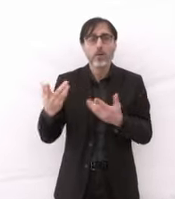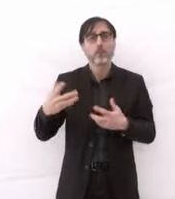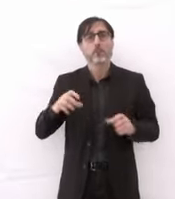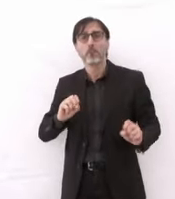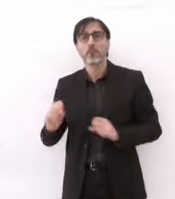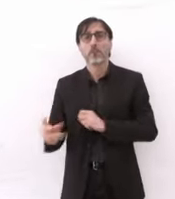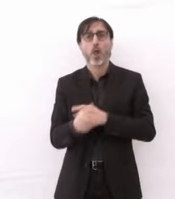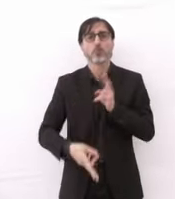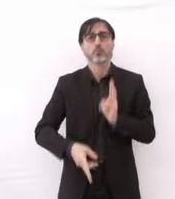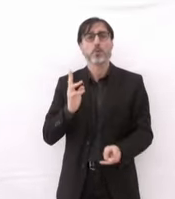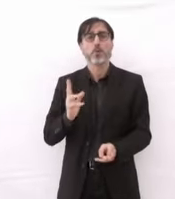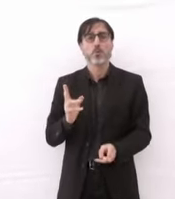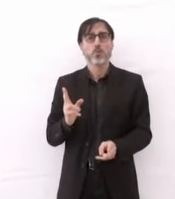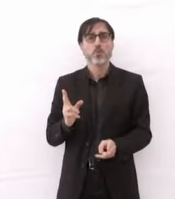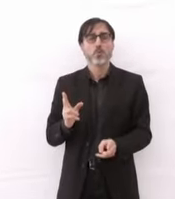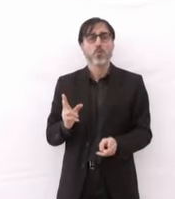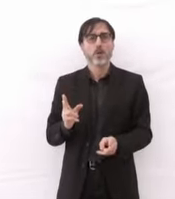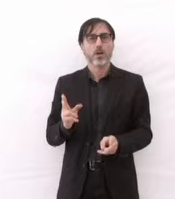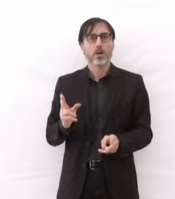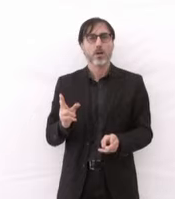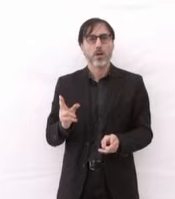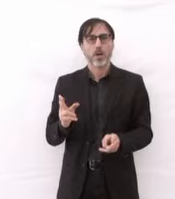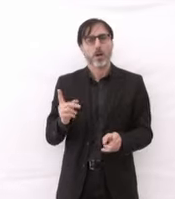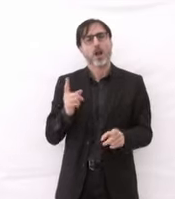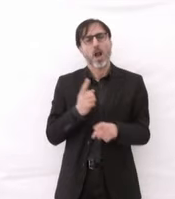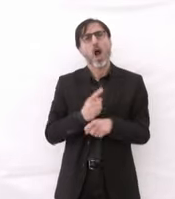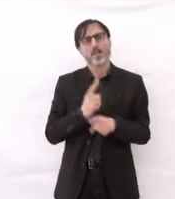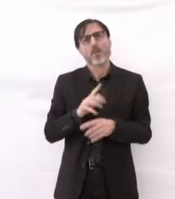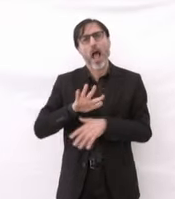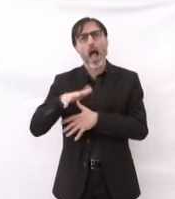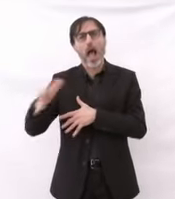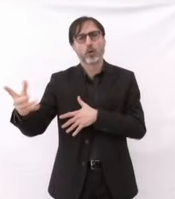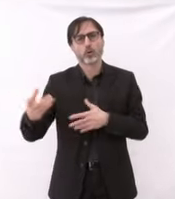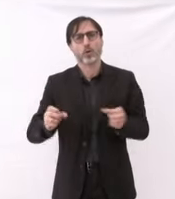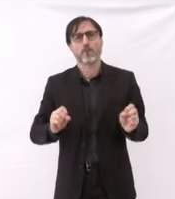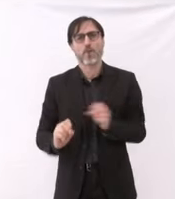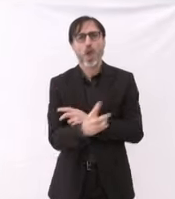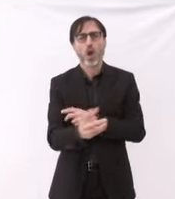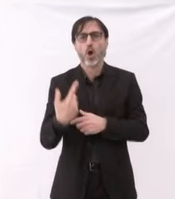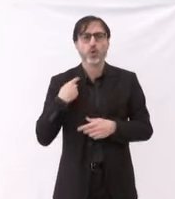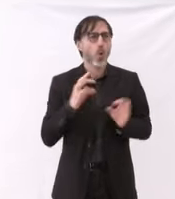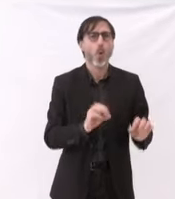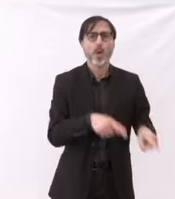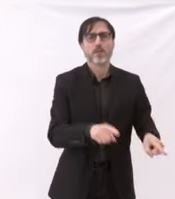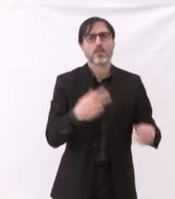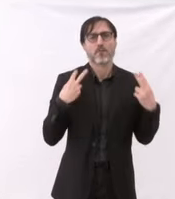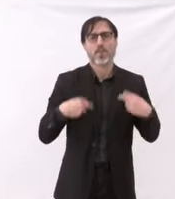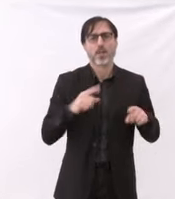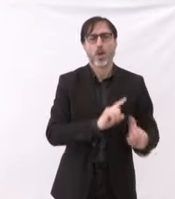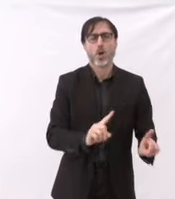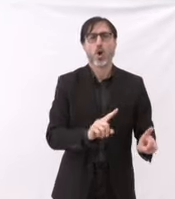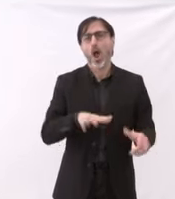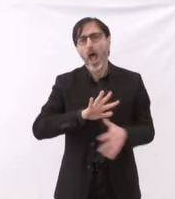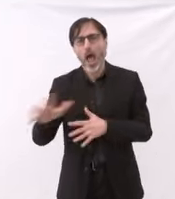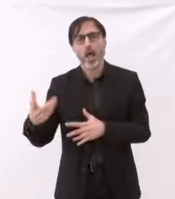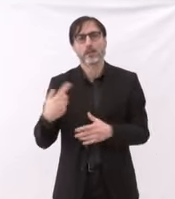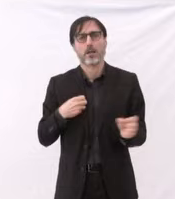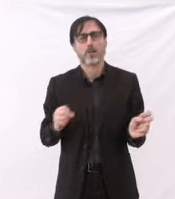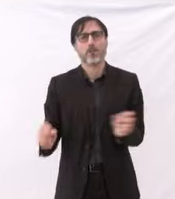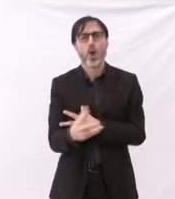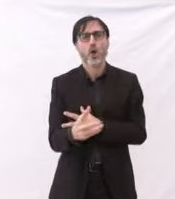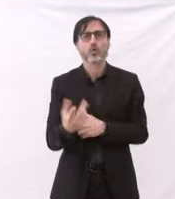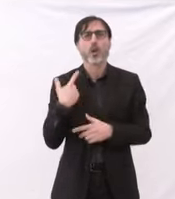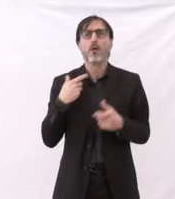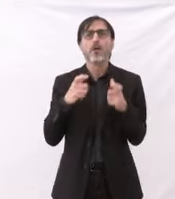più in fretta. Si faccia più in fretta altre cose, non certo queste nella vita. Ma anche il